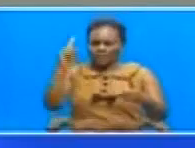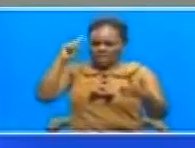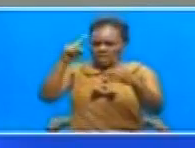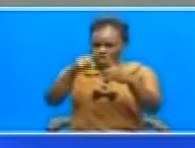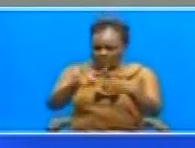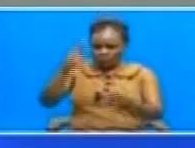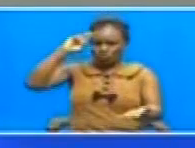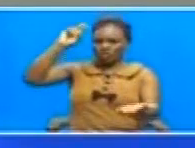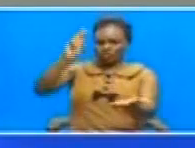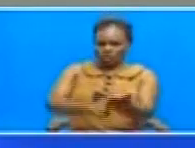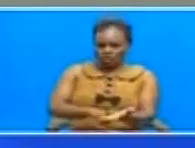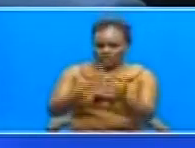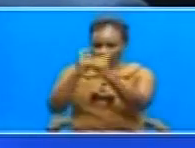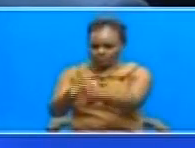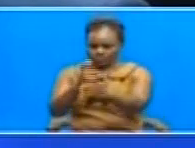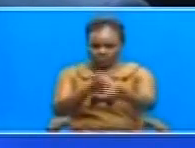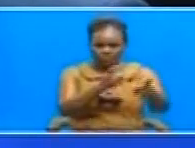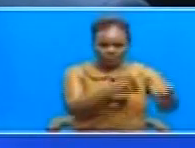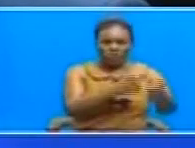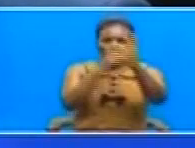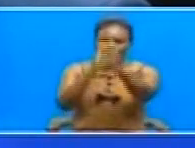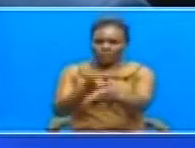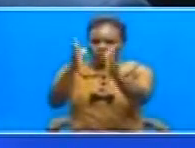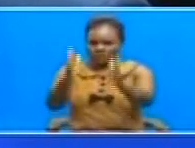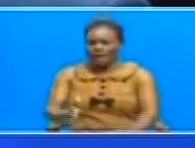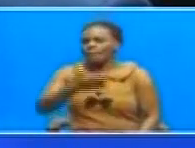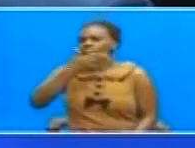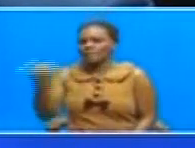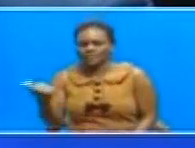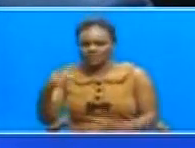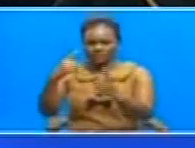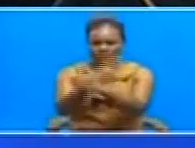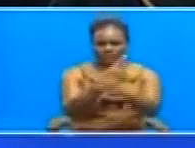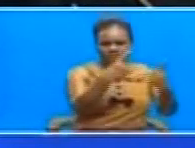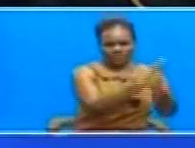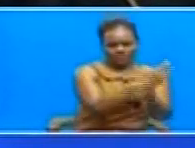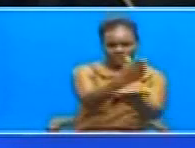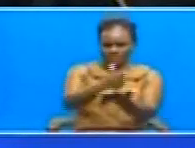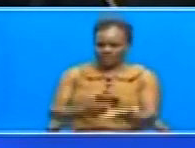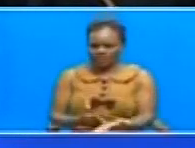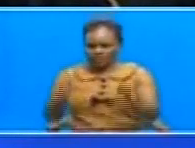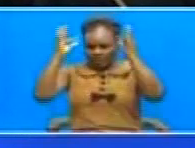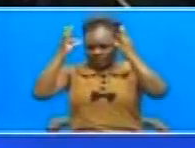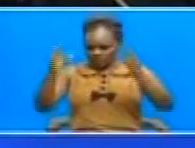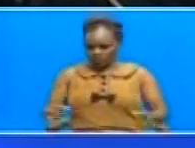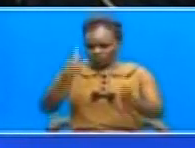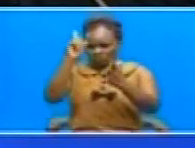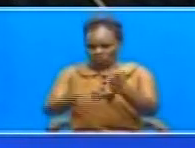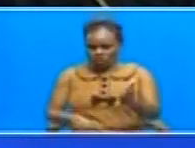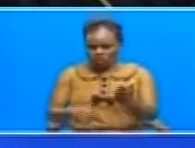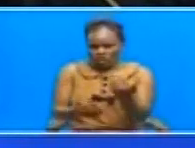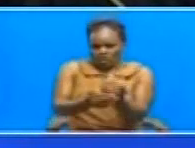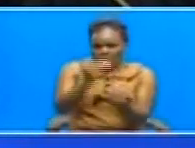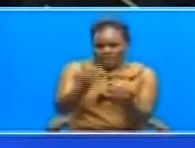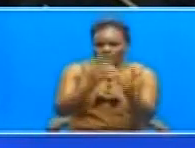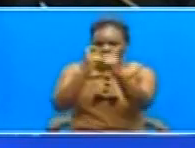kutambua vipaji na talanta nchini kwa wanahabari bora waliobobea katika nyanja mbalimbali. Kauli mbiu ikiwa kupalilia vipaji